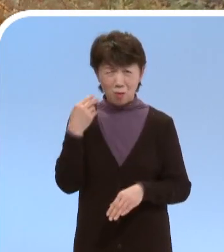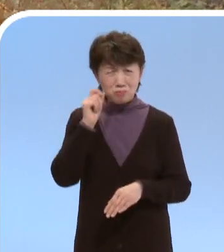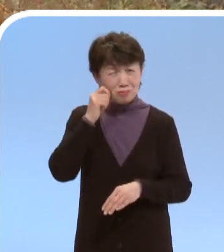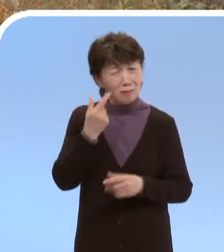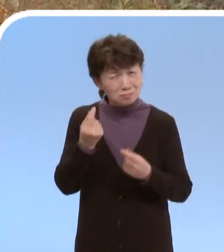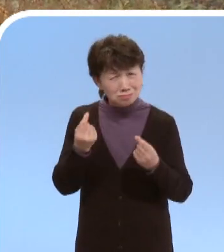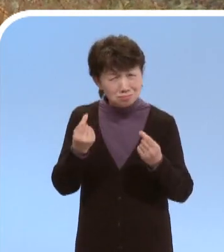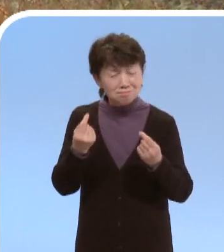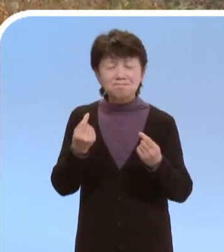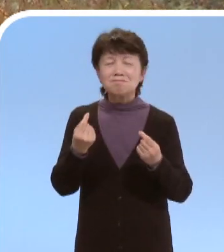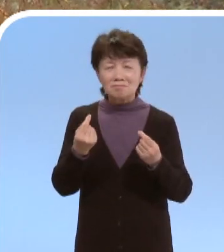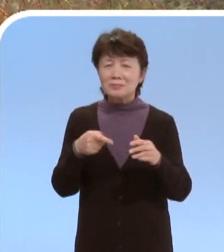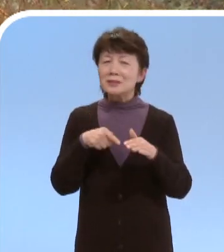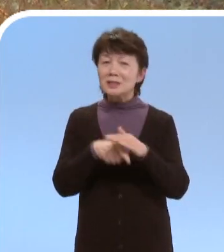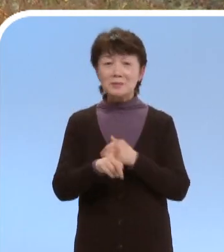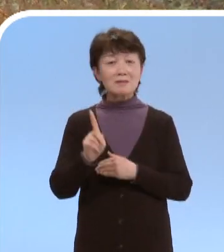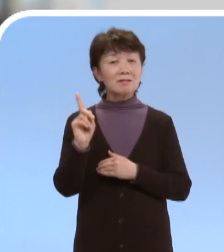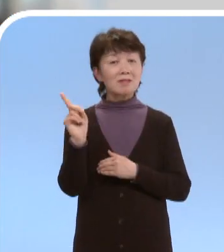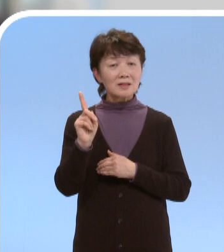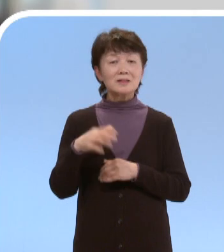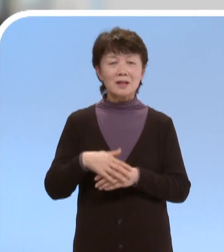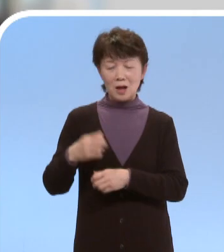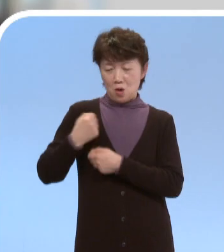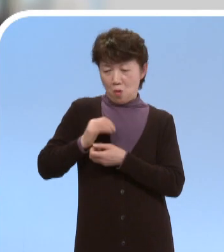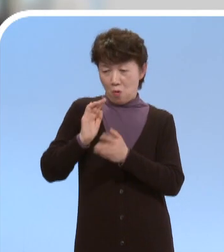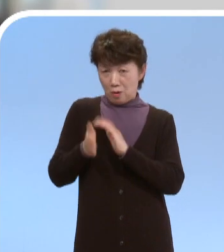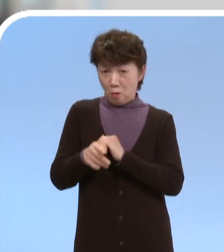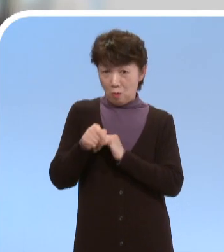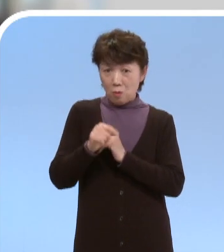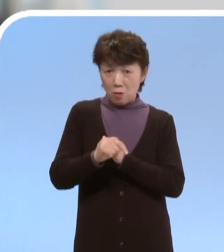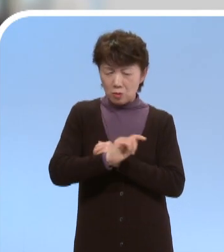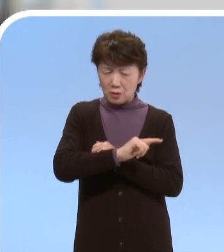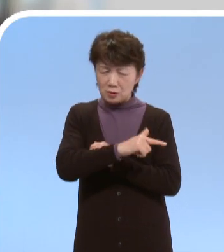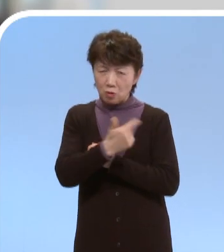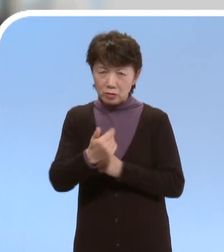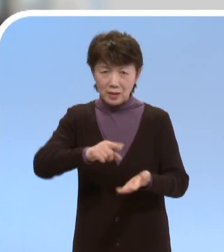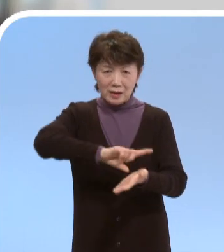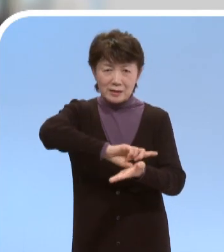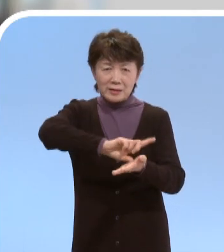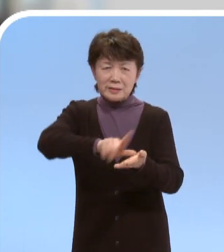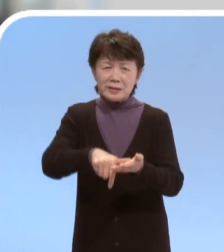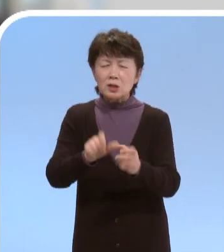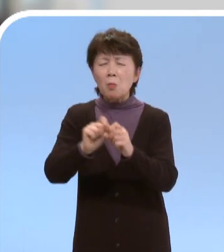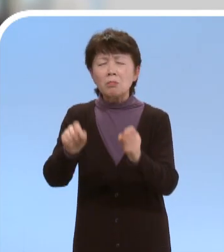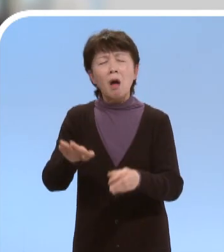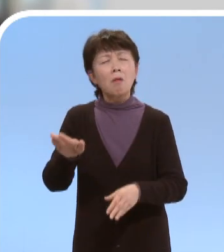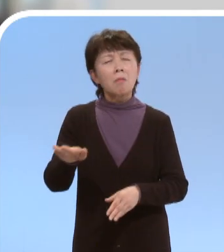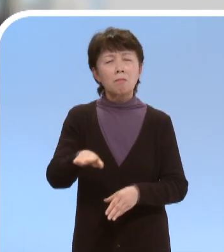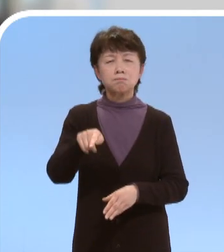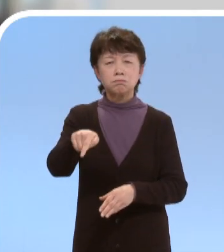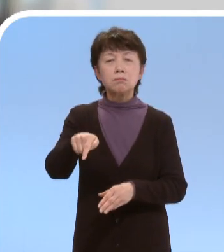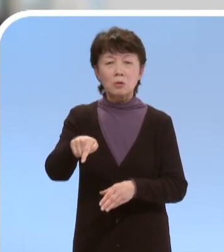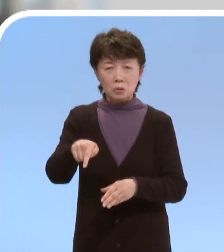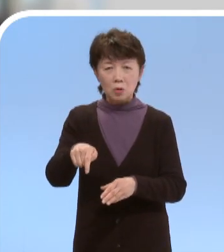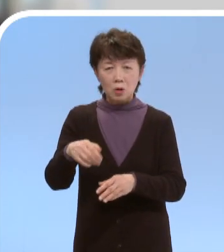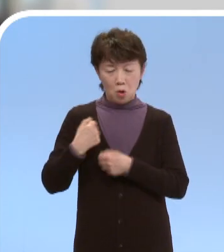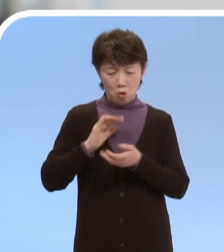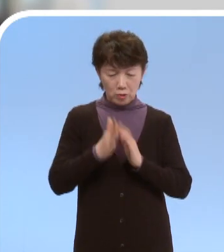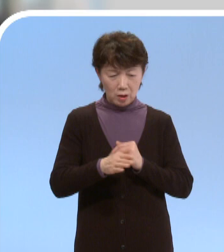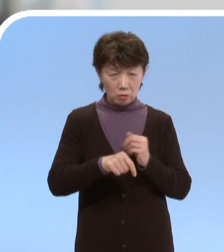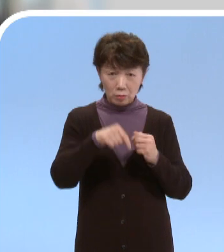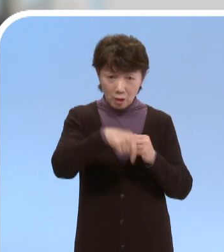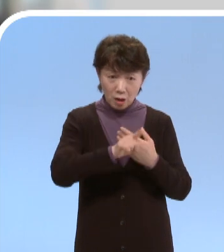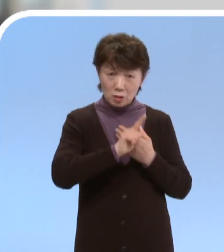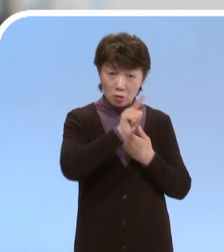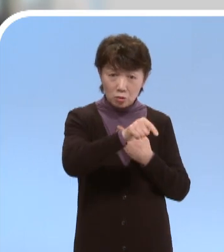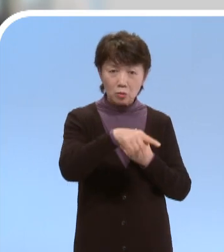ね。これはどういうことなのかと言いますと、兵庫県にありますさまざまな地域課題、これを県内外の起業